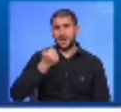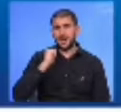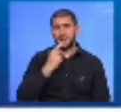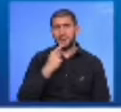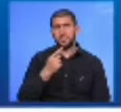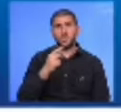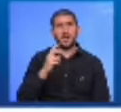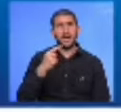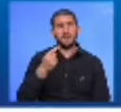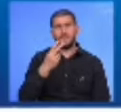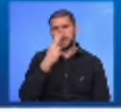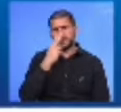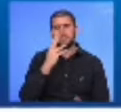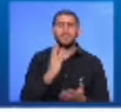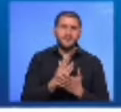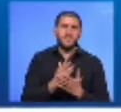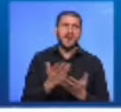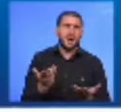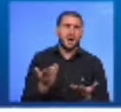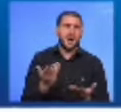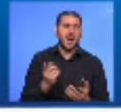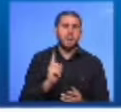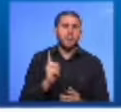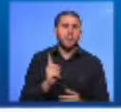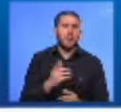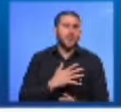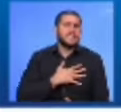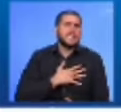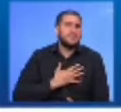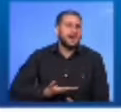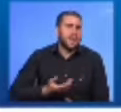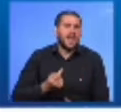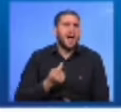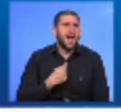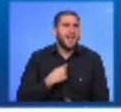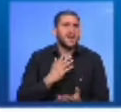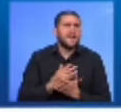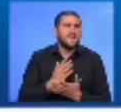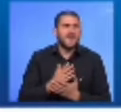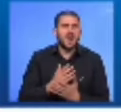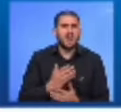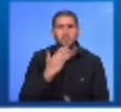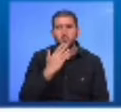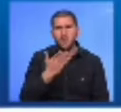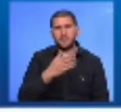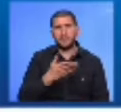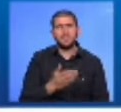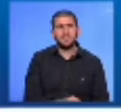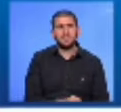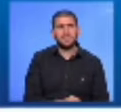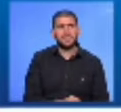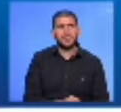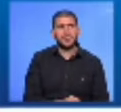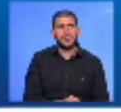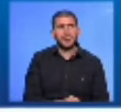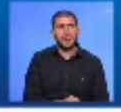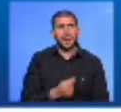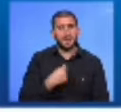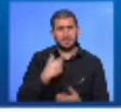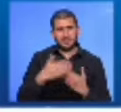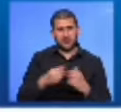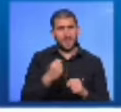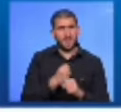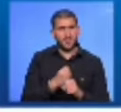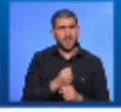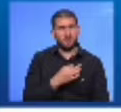לקרוא לזה. כן, עכשיו בוא נראה. זה לא הסנטימנט. בוא נראה עכשיו באמת איך העם מגיע. אני נהגתי מירושלים בתום העבודה